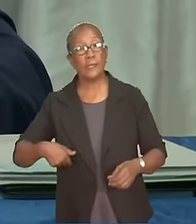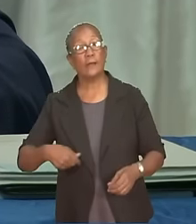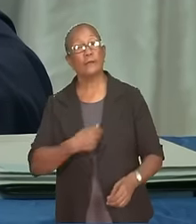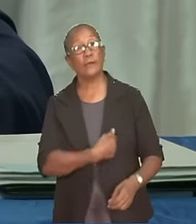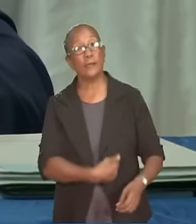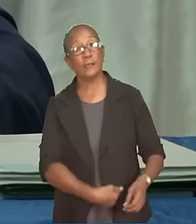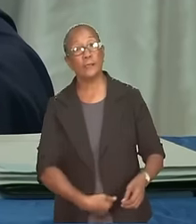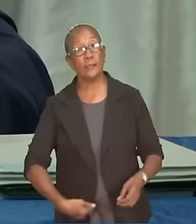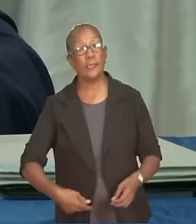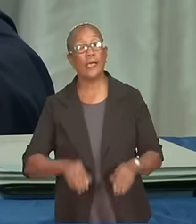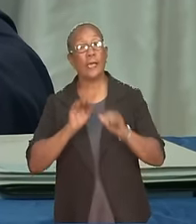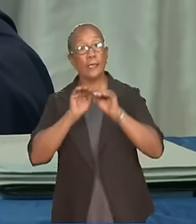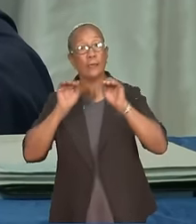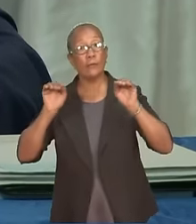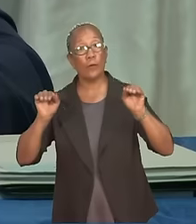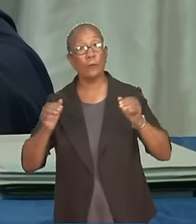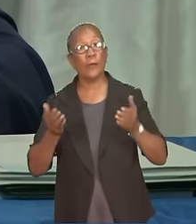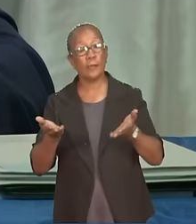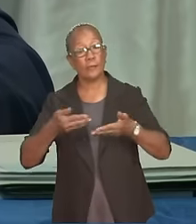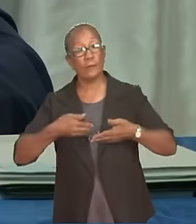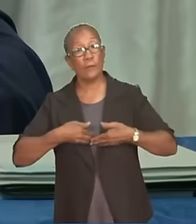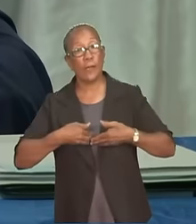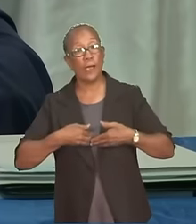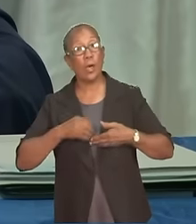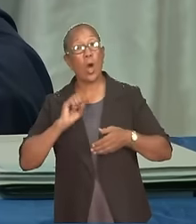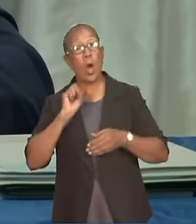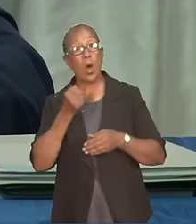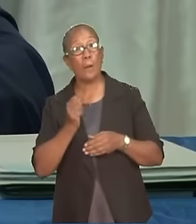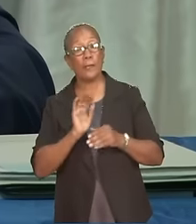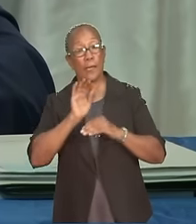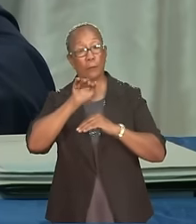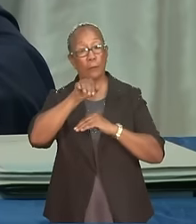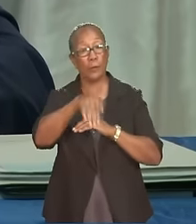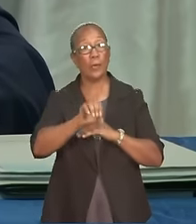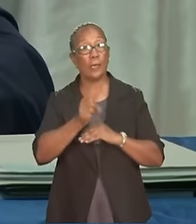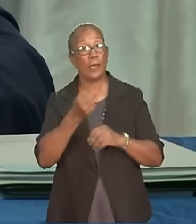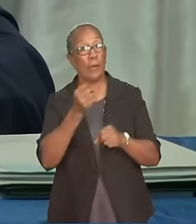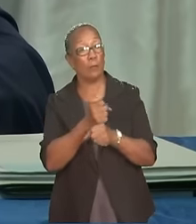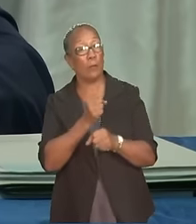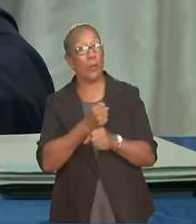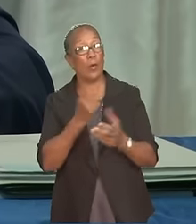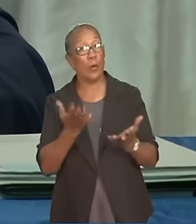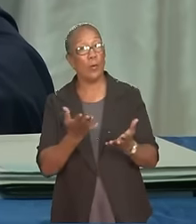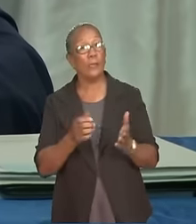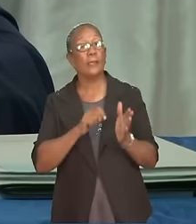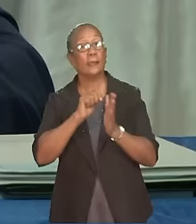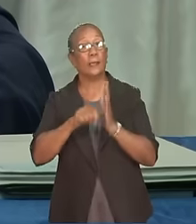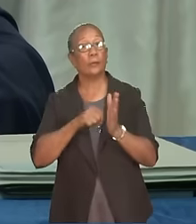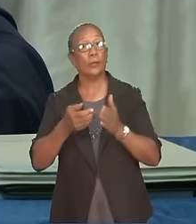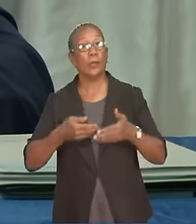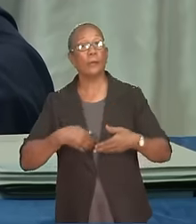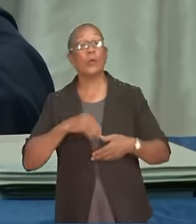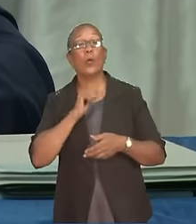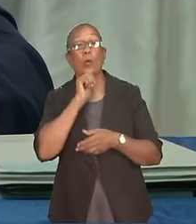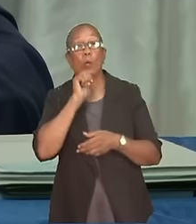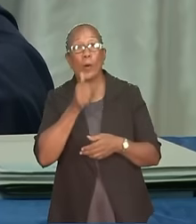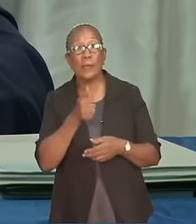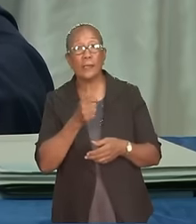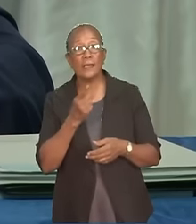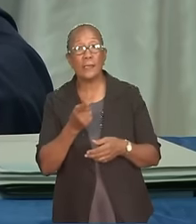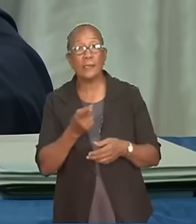daar er een brug gebouwd wordt, dat naar alle waarschijnlijkheid een Chinees bedrijf dat project gaat krijgen. Wat is die